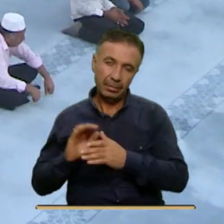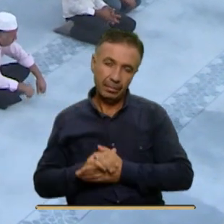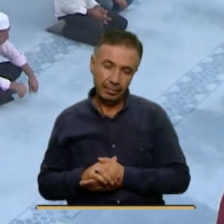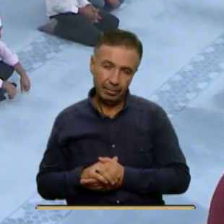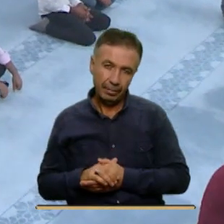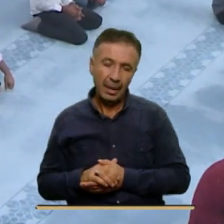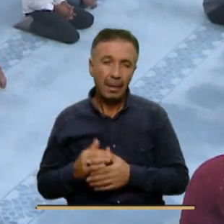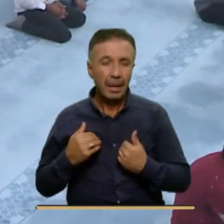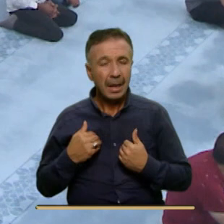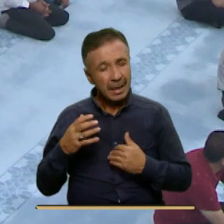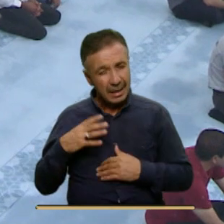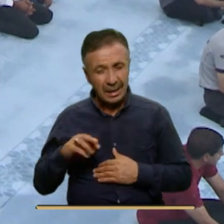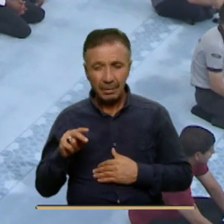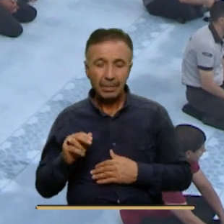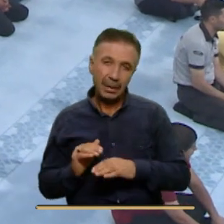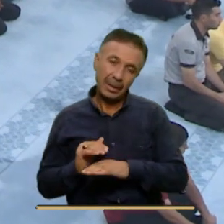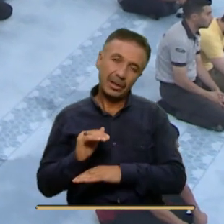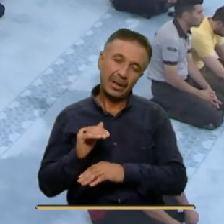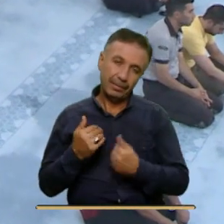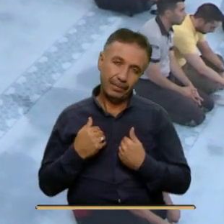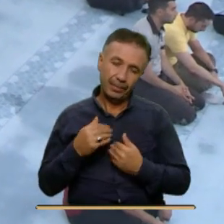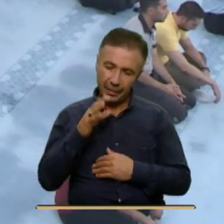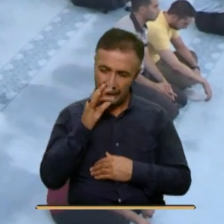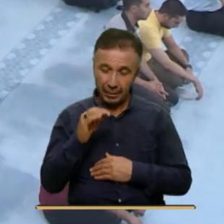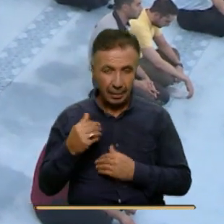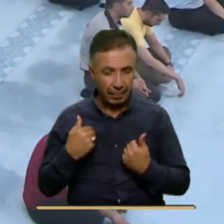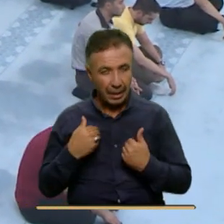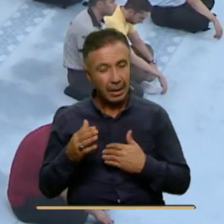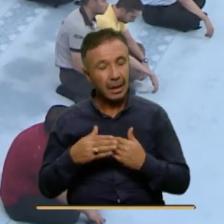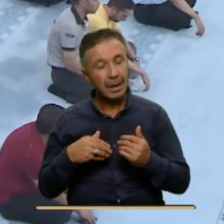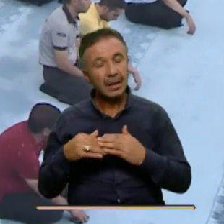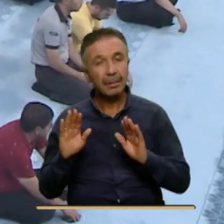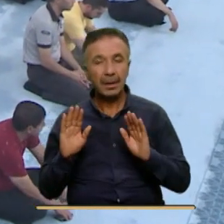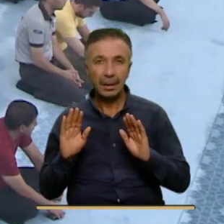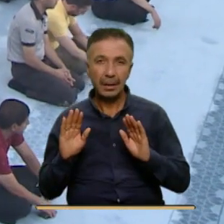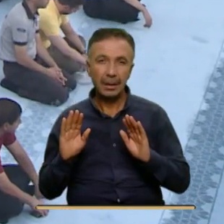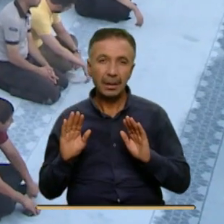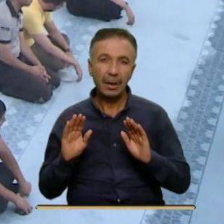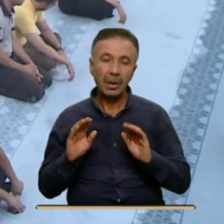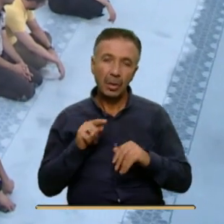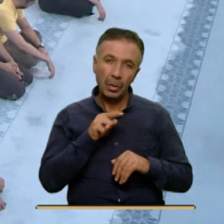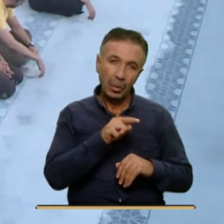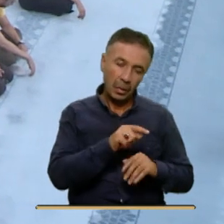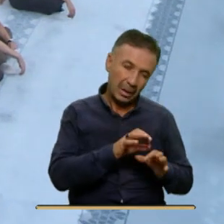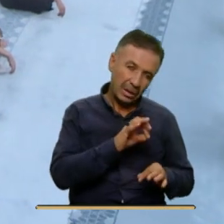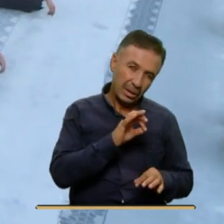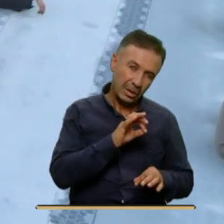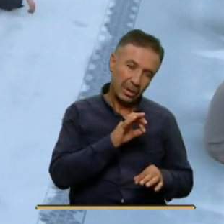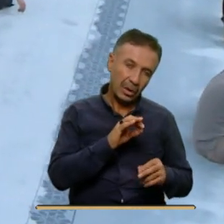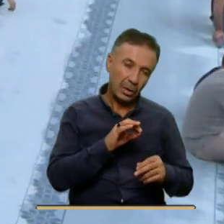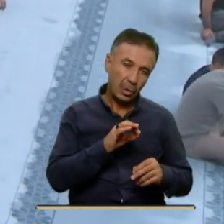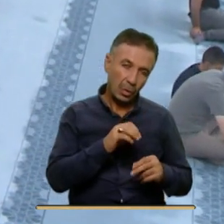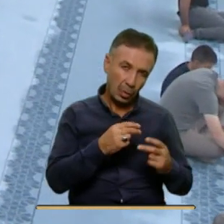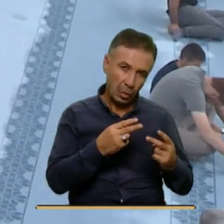Ben istediğim gibi yaşarım. Kimse bana karışamaz değil. Ötekinin hürriyetini elinden